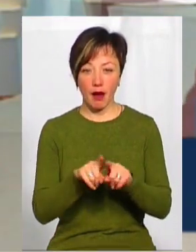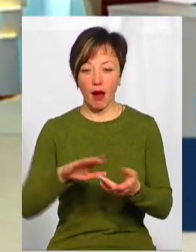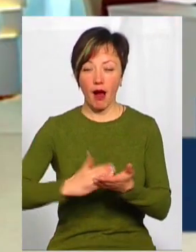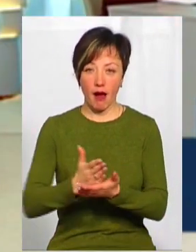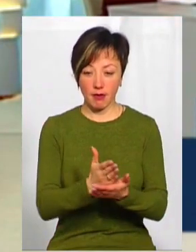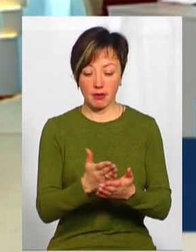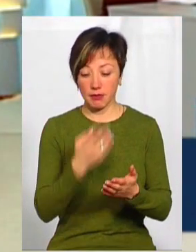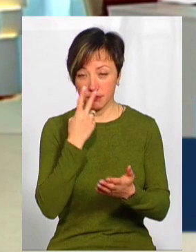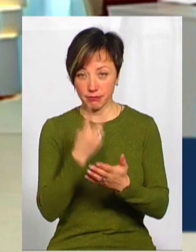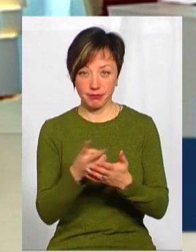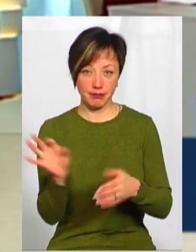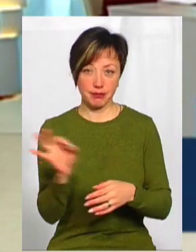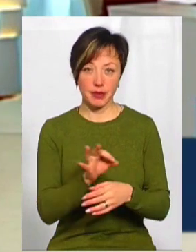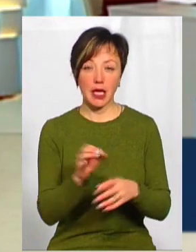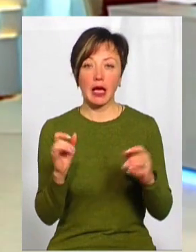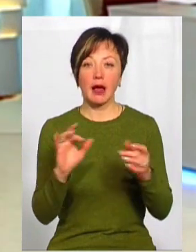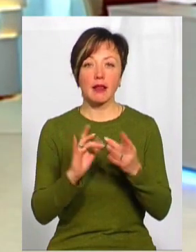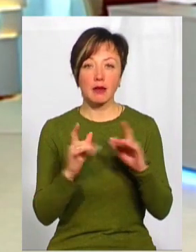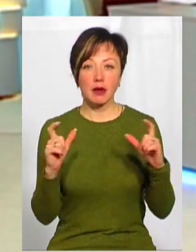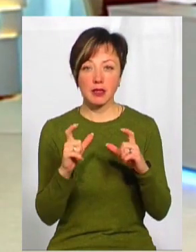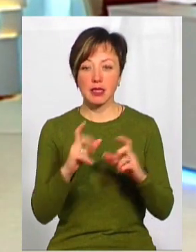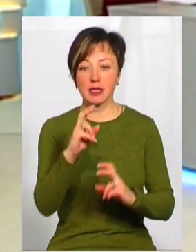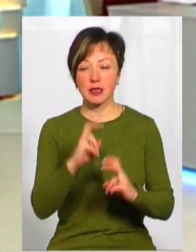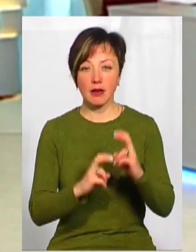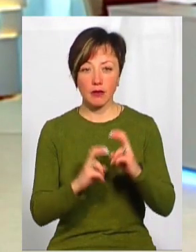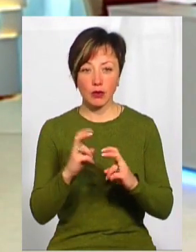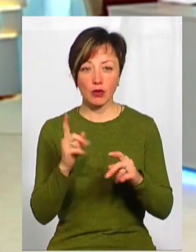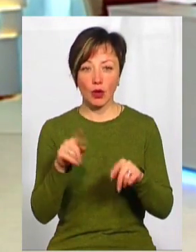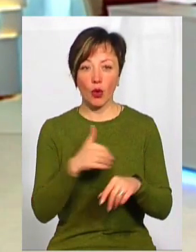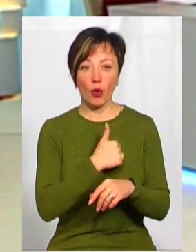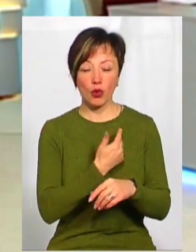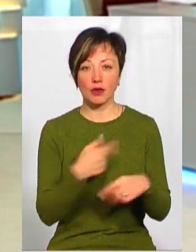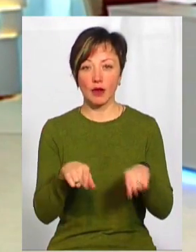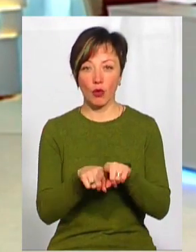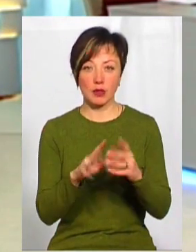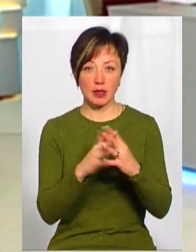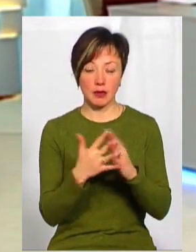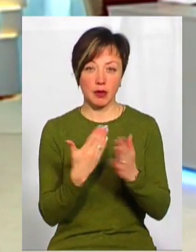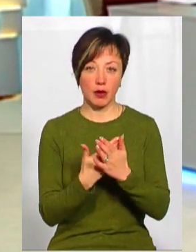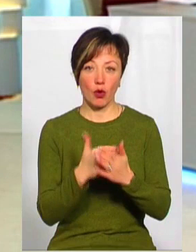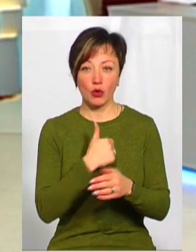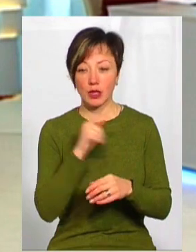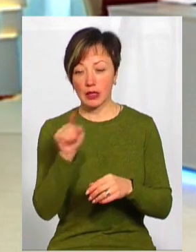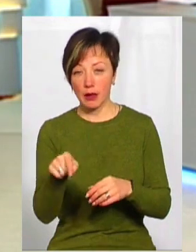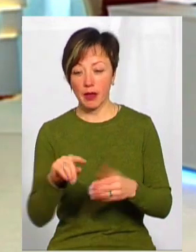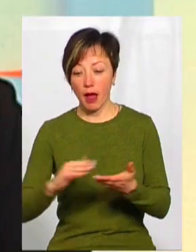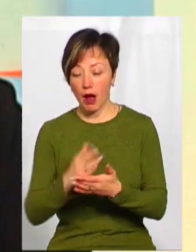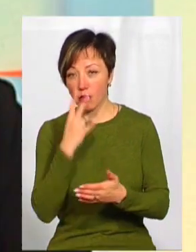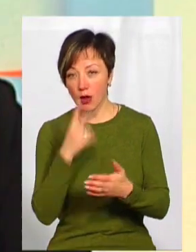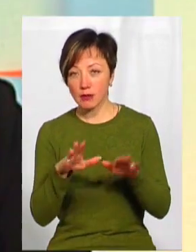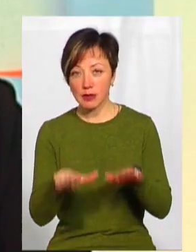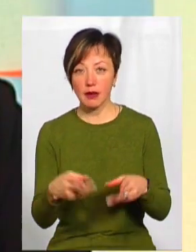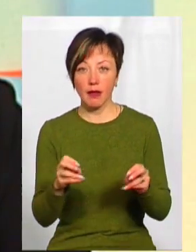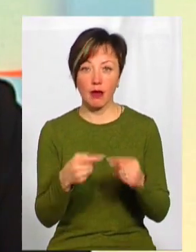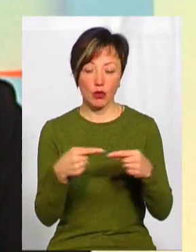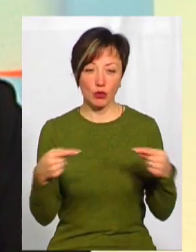карта, так? Так, і вона в нас є на інтернет-магазині. Не тільки карта, заводиш. Хочу в такому-то селі, чи хочу там-то. І на карті показує, де